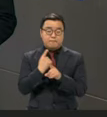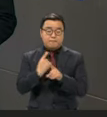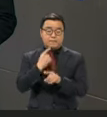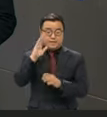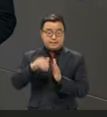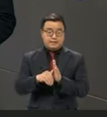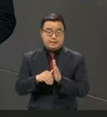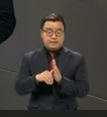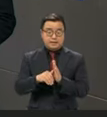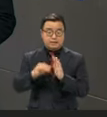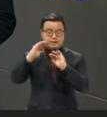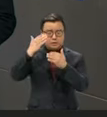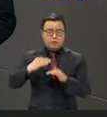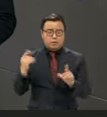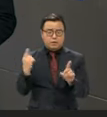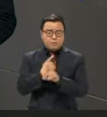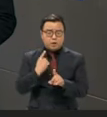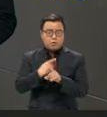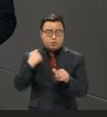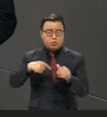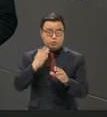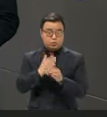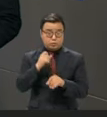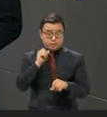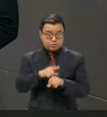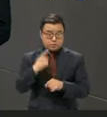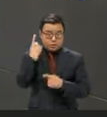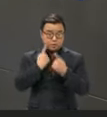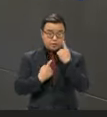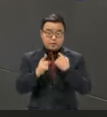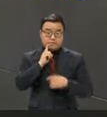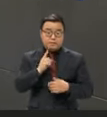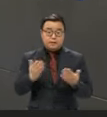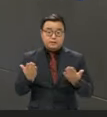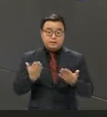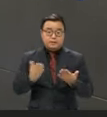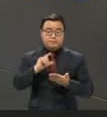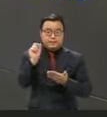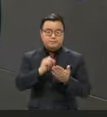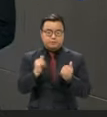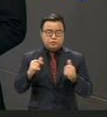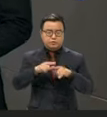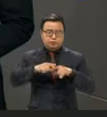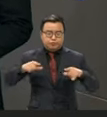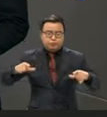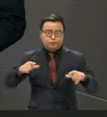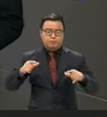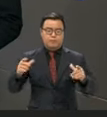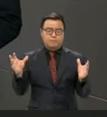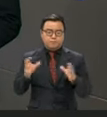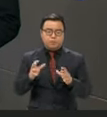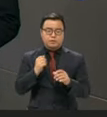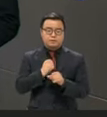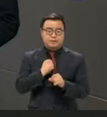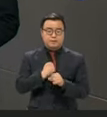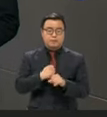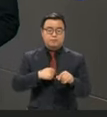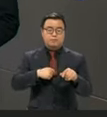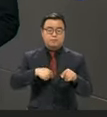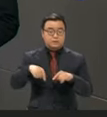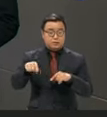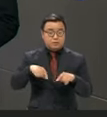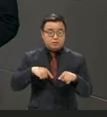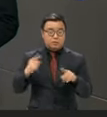바뀌어 교육의 중립성이 훼손될 것이라는 의견에 대해서는 지필진을 균형 있게 구성해 정권 교체에 따라 달라지지